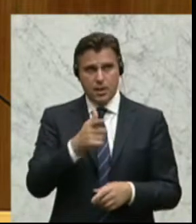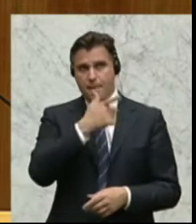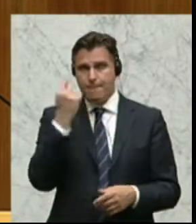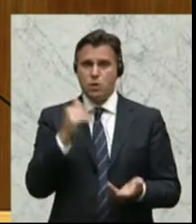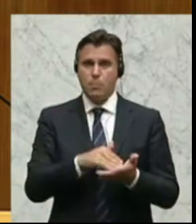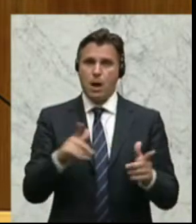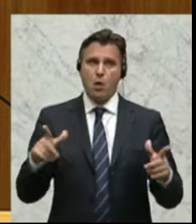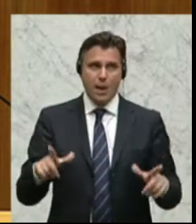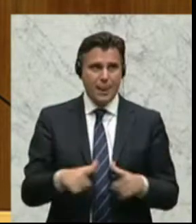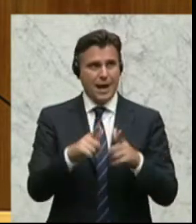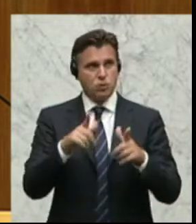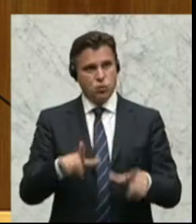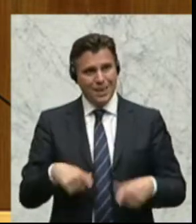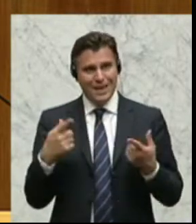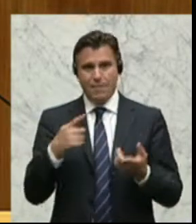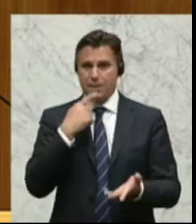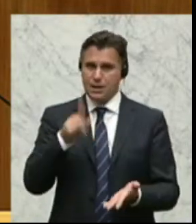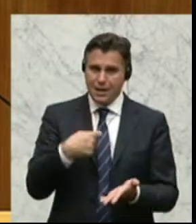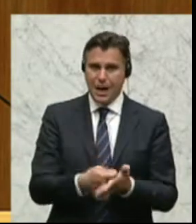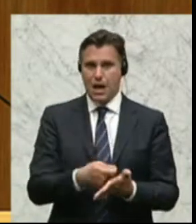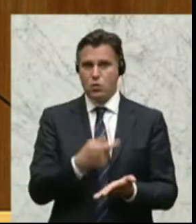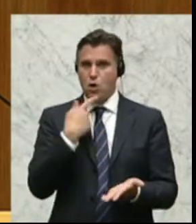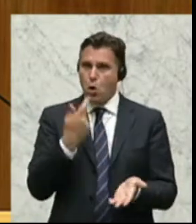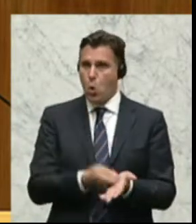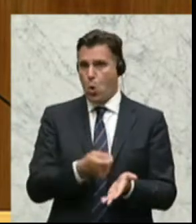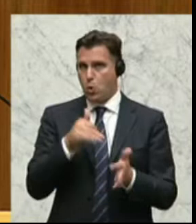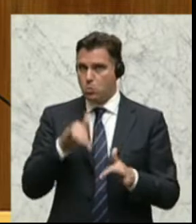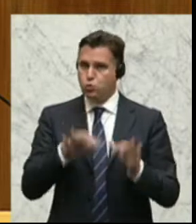von ihrem Gehalt, von ihrem Lohn auch tatsächlich leben können.